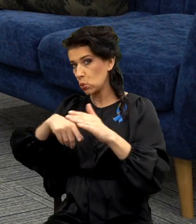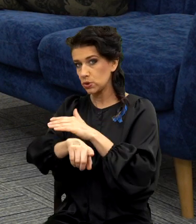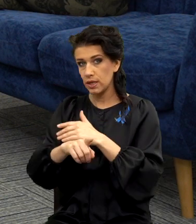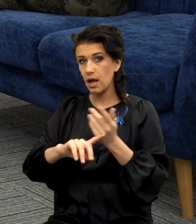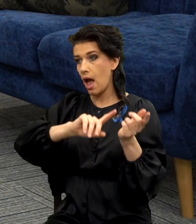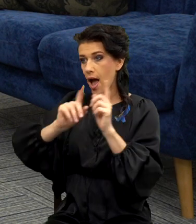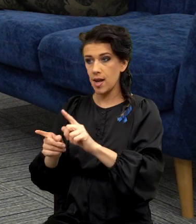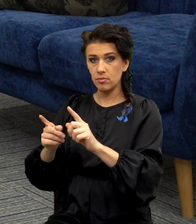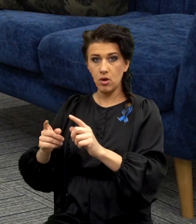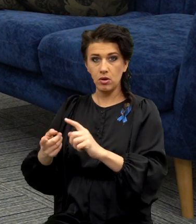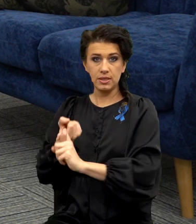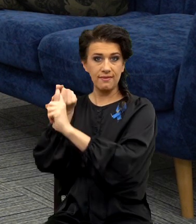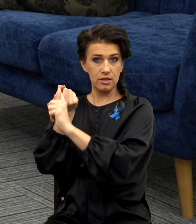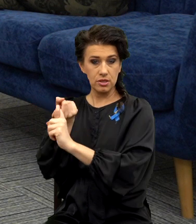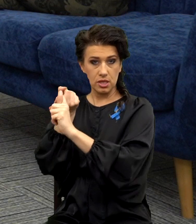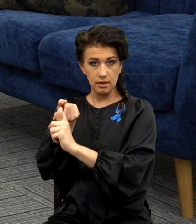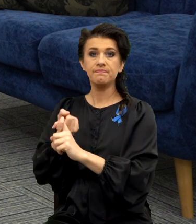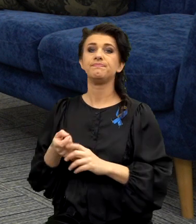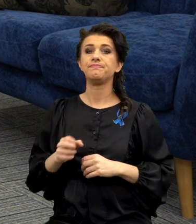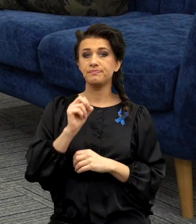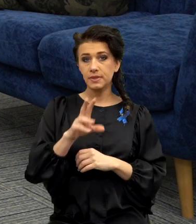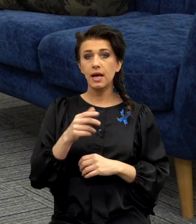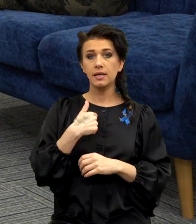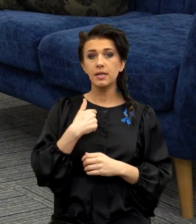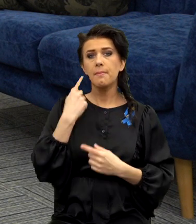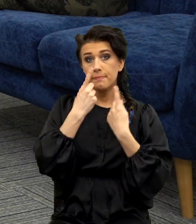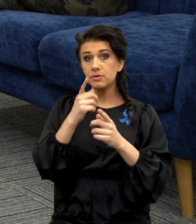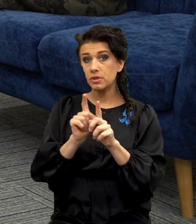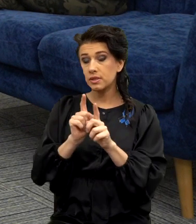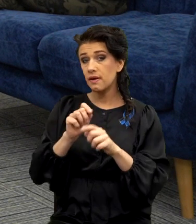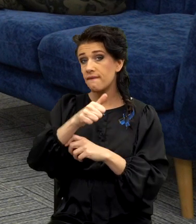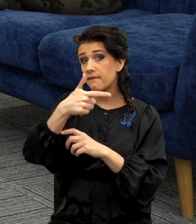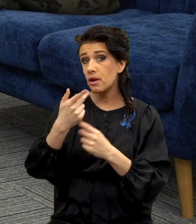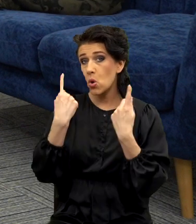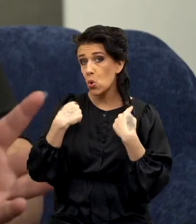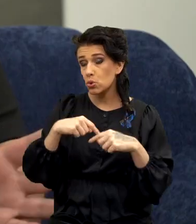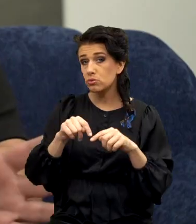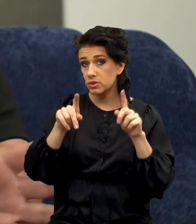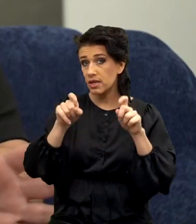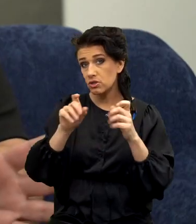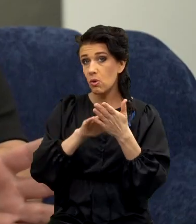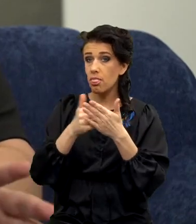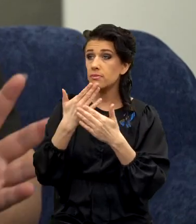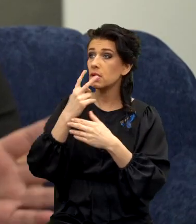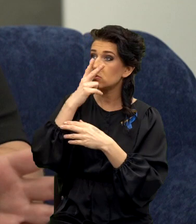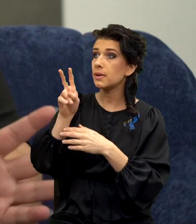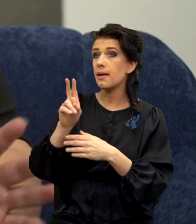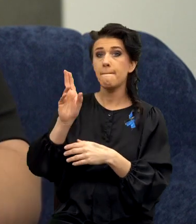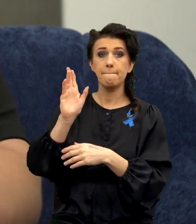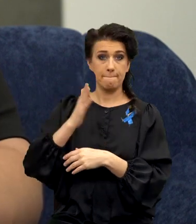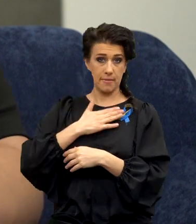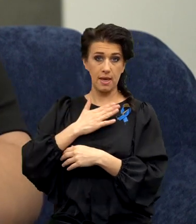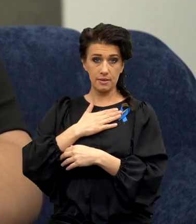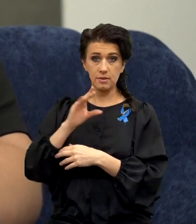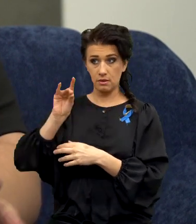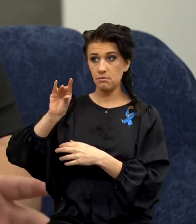myślę też, że wiele osób zaczęło, tak jak my widzimy groźnego psa, widzimy, że on jest groźny, ma pianę w